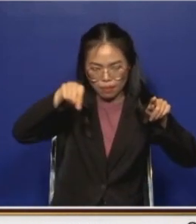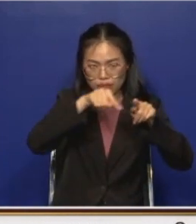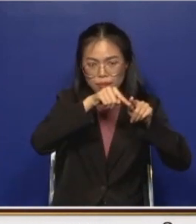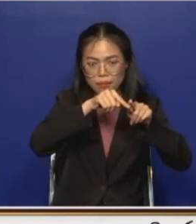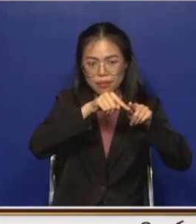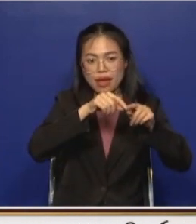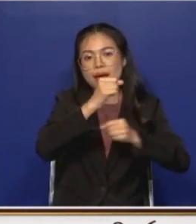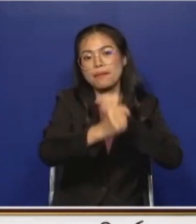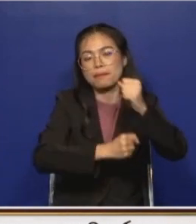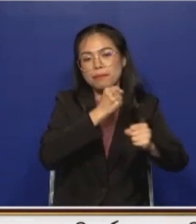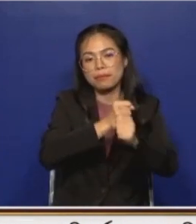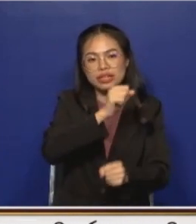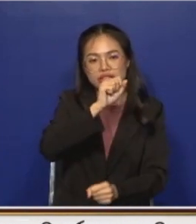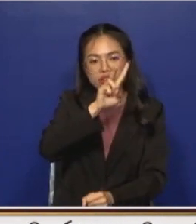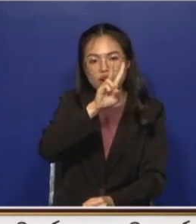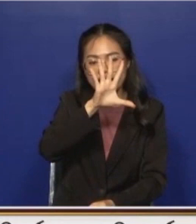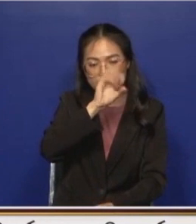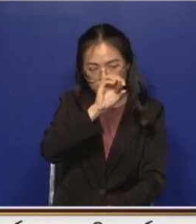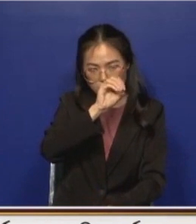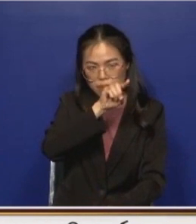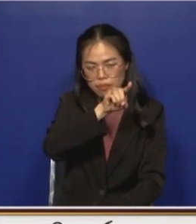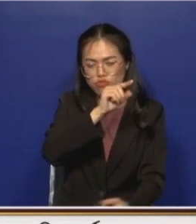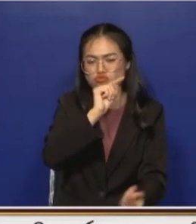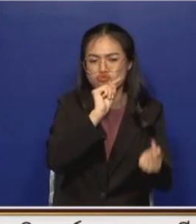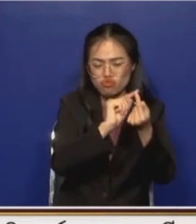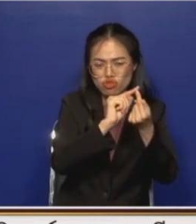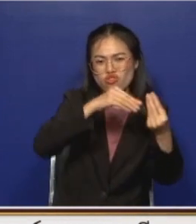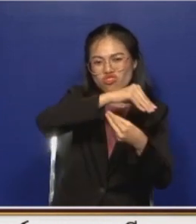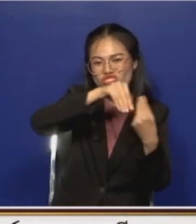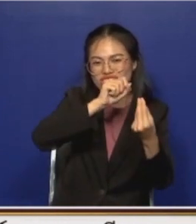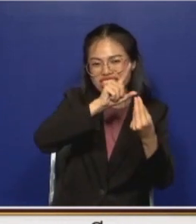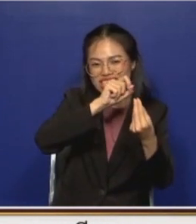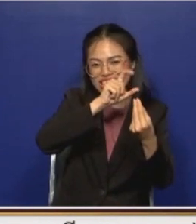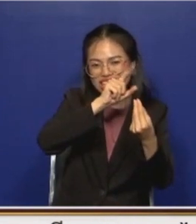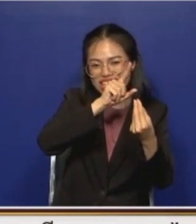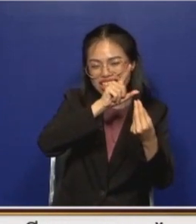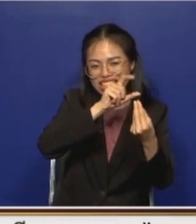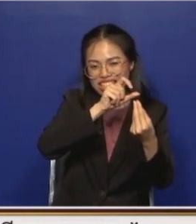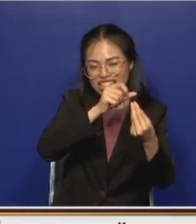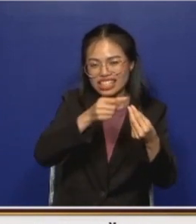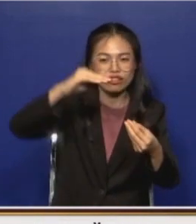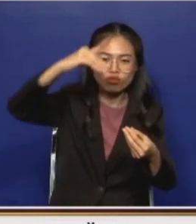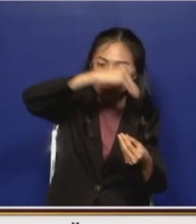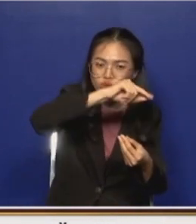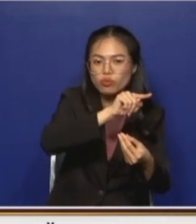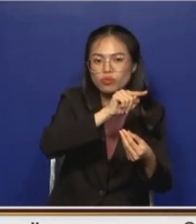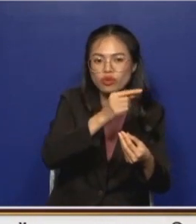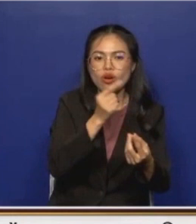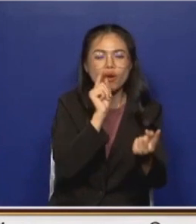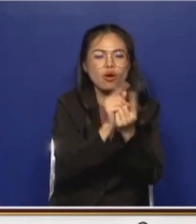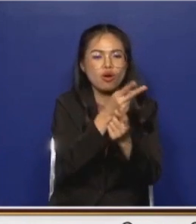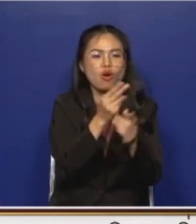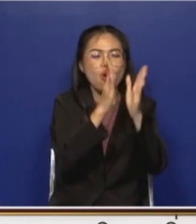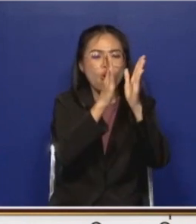ตต้มยำกุ้งฮะตอนนั้นสีเขียวท่านสังเกตดูสีเขียวนะผู้ชมทางบ้านคนไทยทั้งประเทศโปรดดูนะต